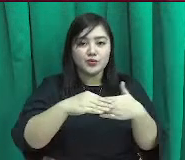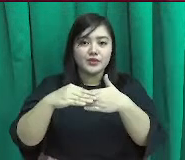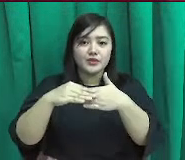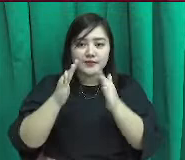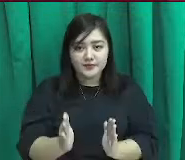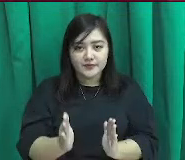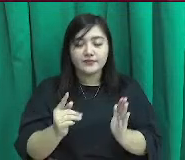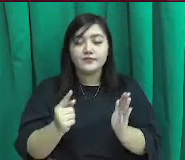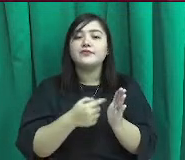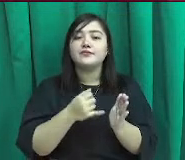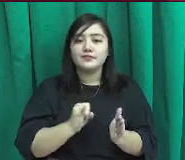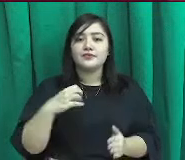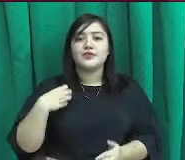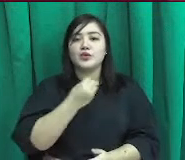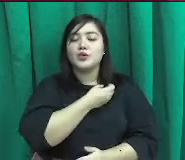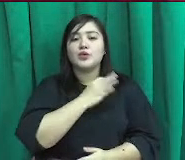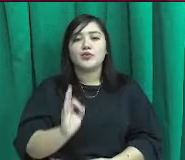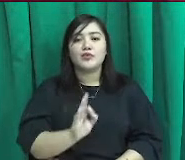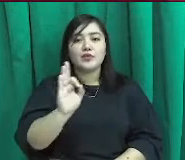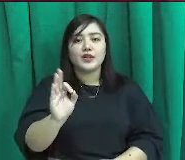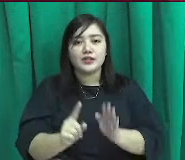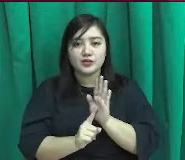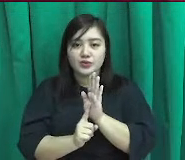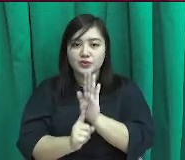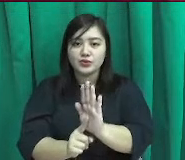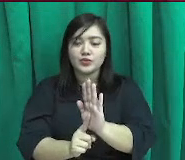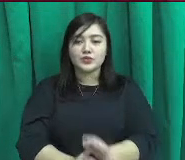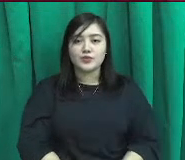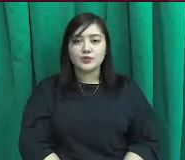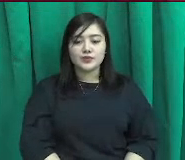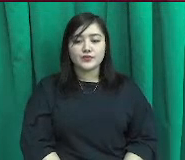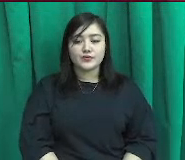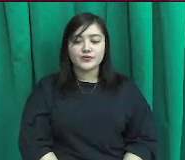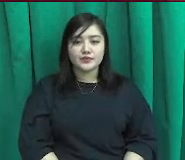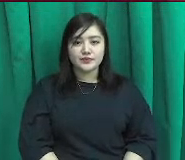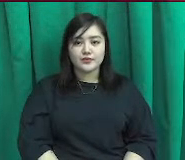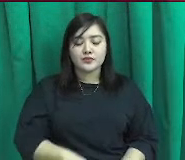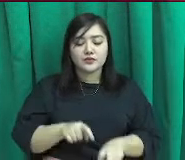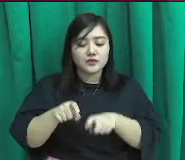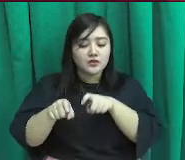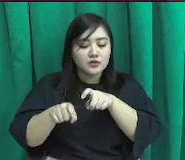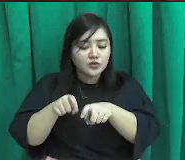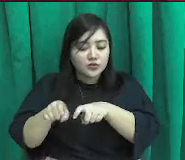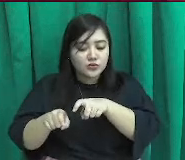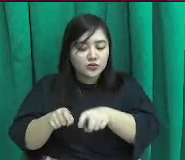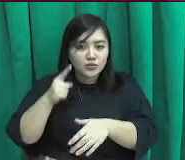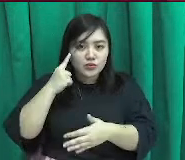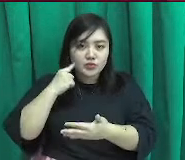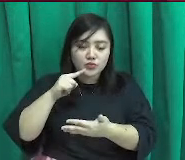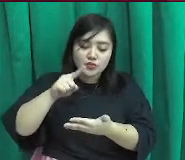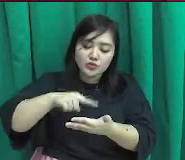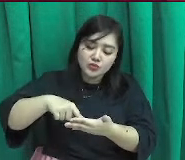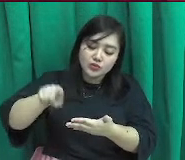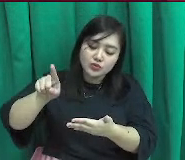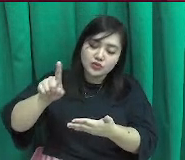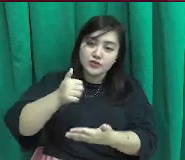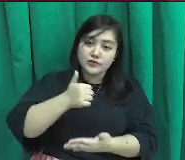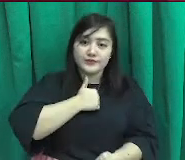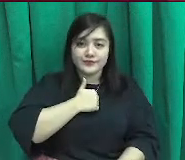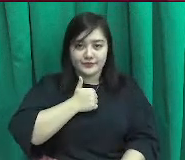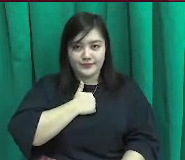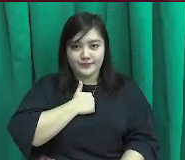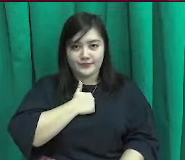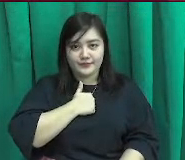our episode. Friday episode is our episode. Siyasatin natin ang ating sarili. Amen. Yes, sir.